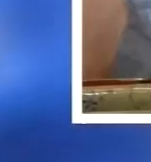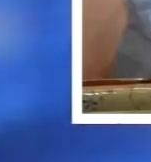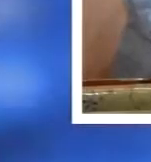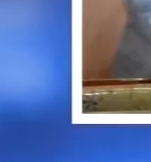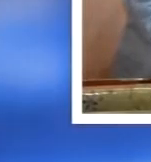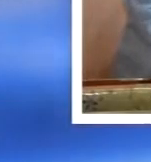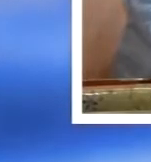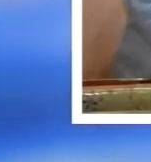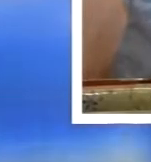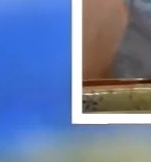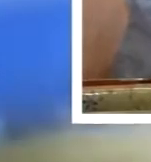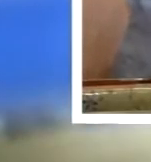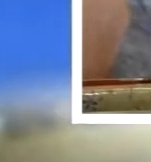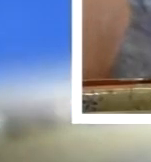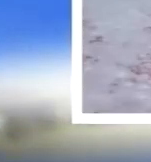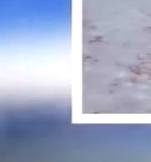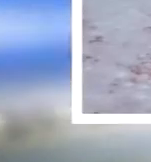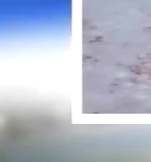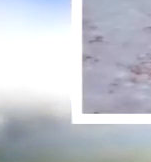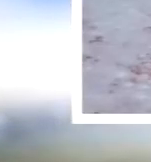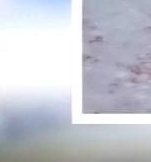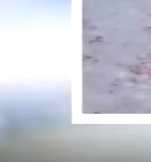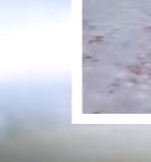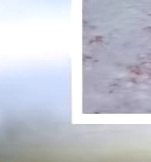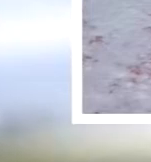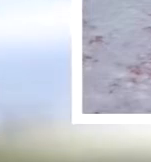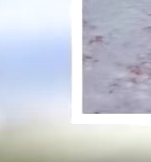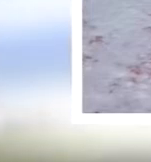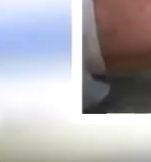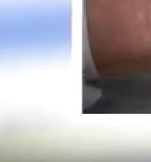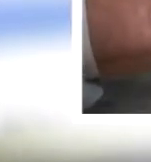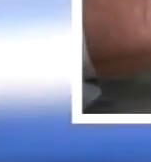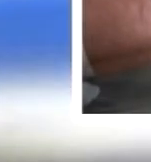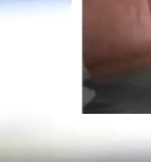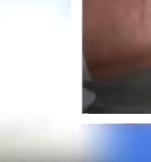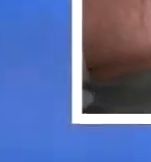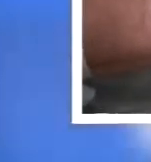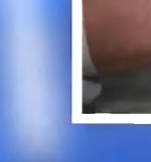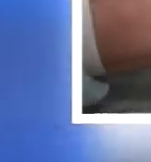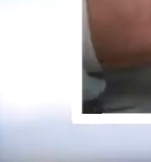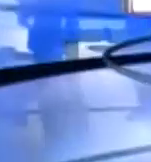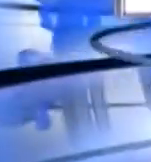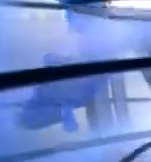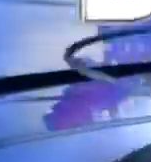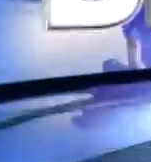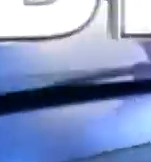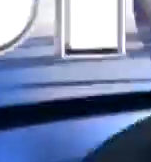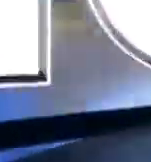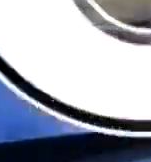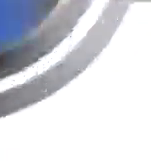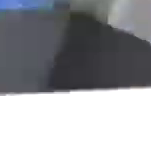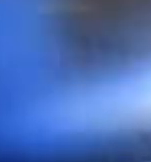Тернопільські волонтери щодня готують 3 тисячі вареників, щоб відправити до Дня Святого Миколая бійцям в зону АТО.